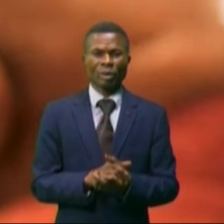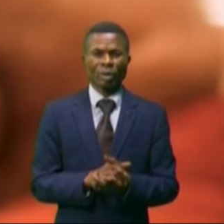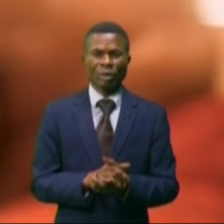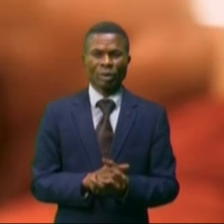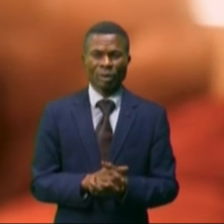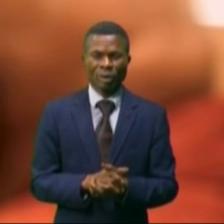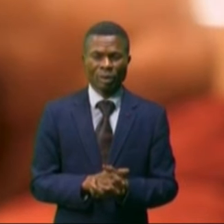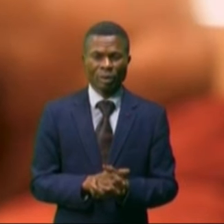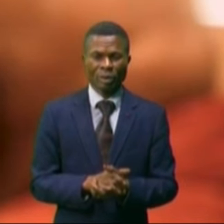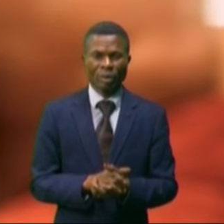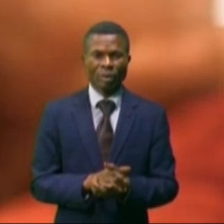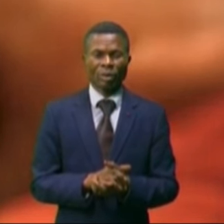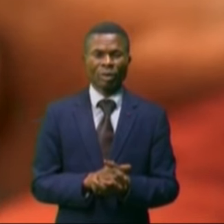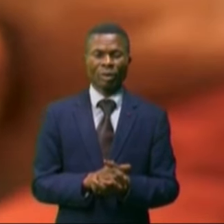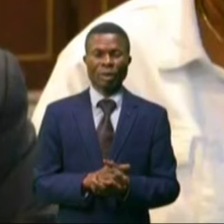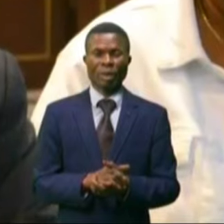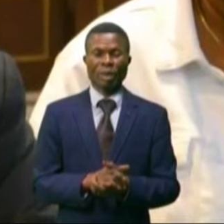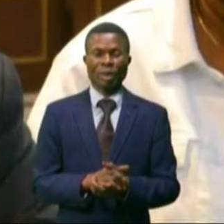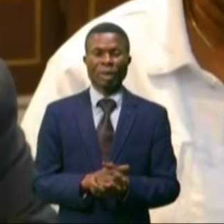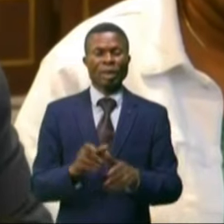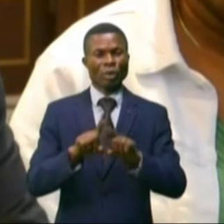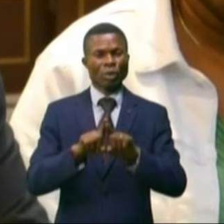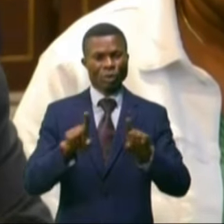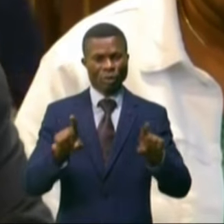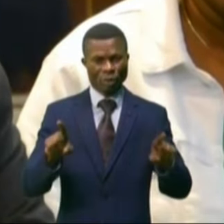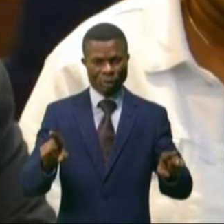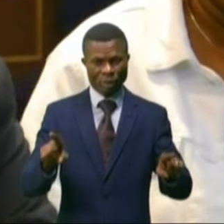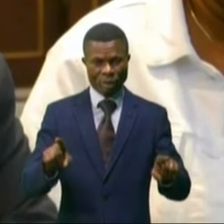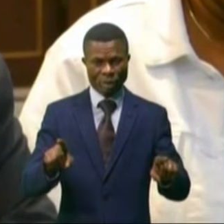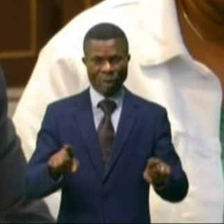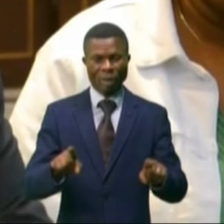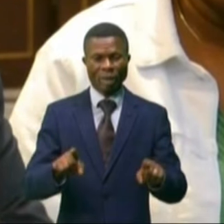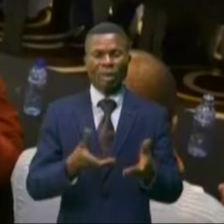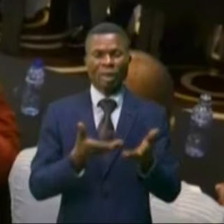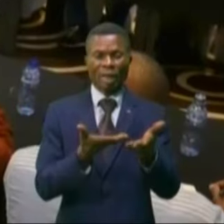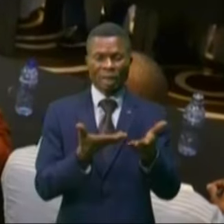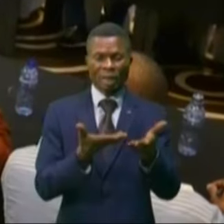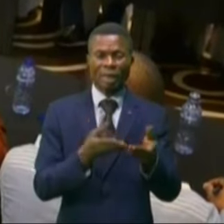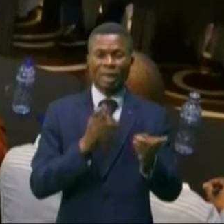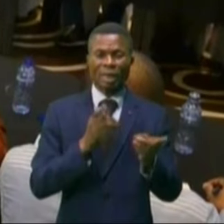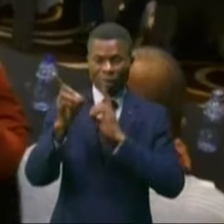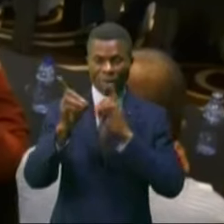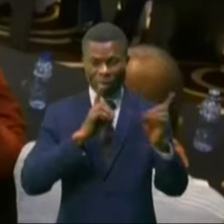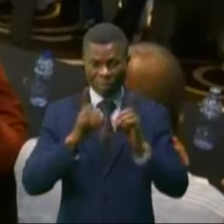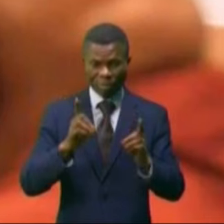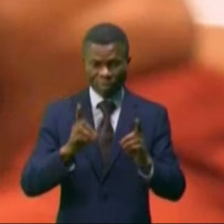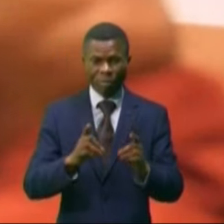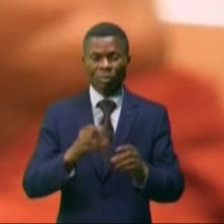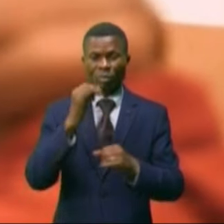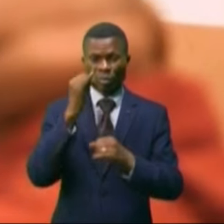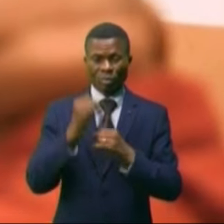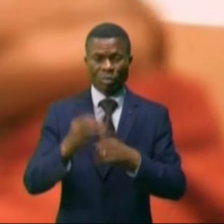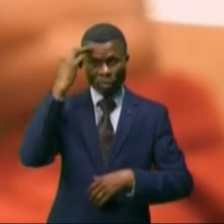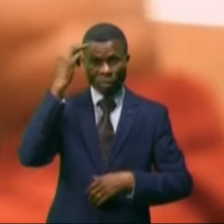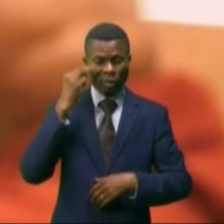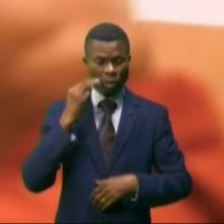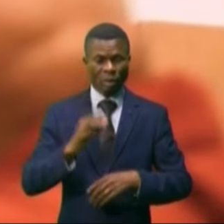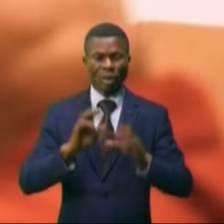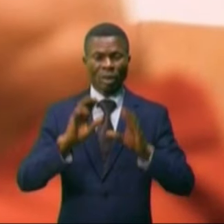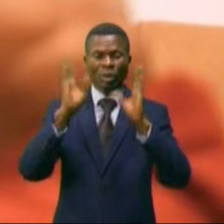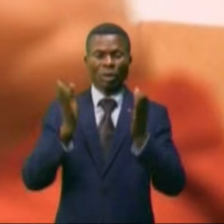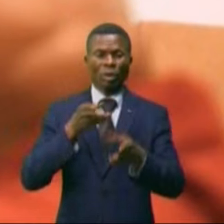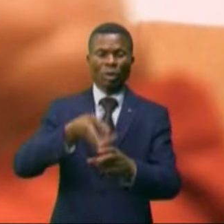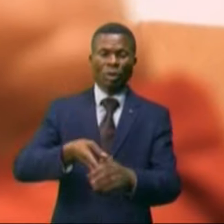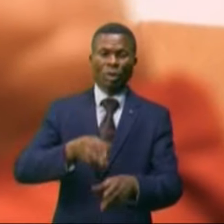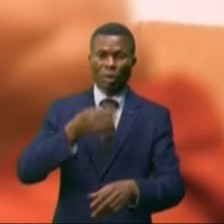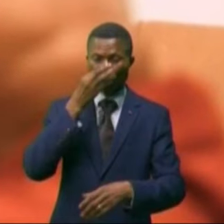Donc, au contraire, favoriser un dialogue. C'est en ces termes que le ministre des Hydrocarbures,